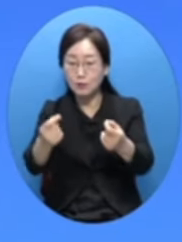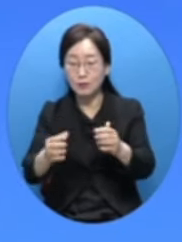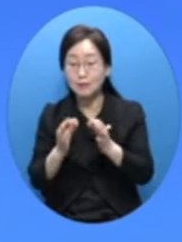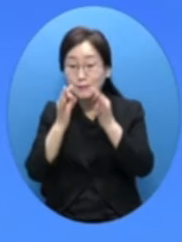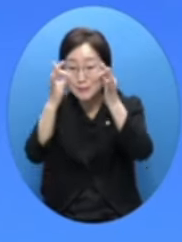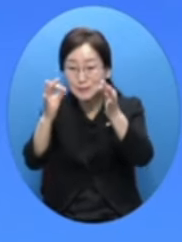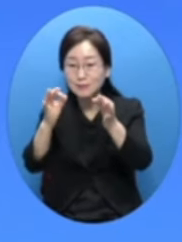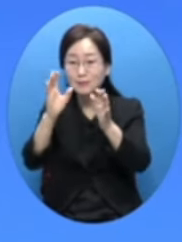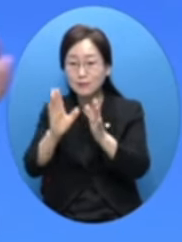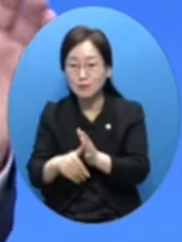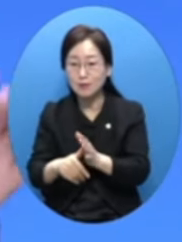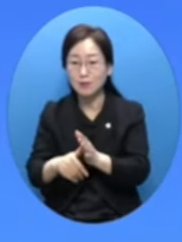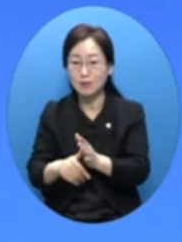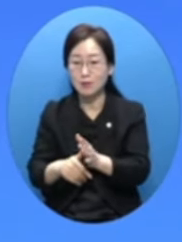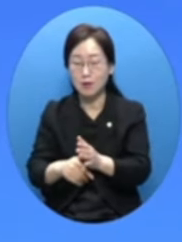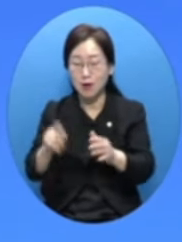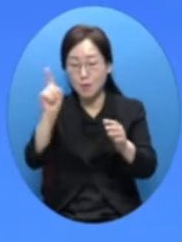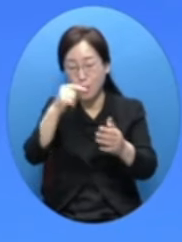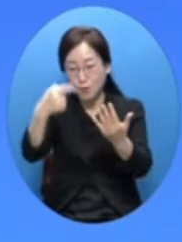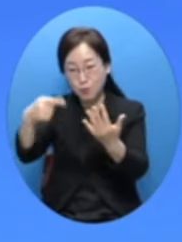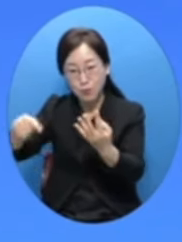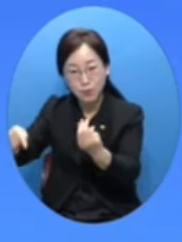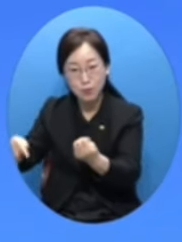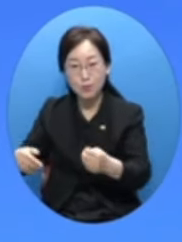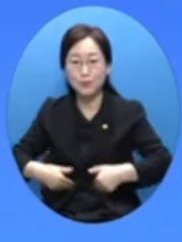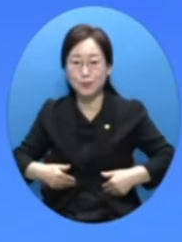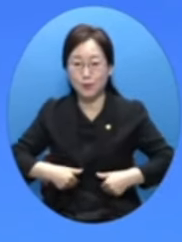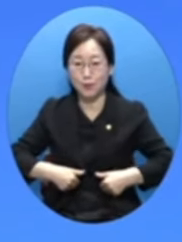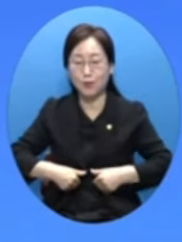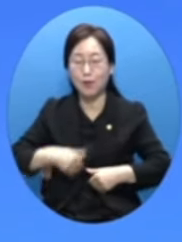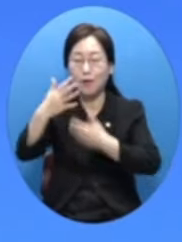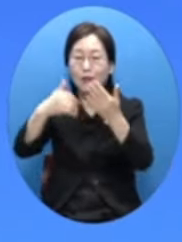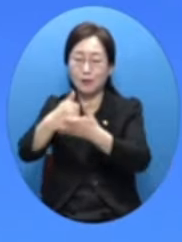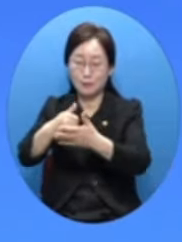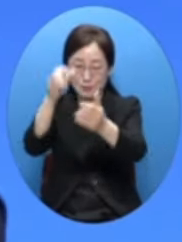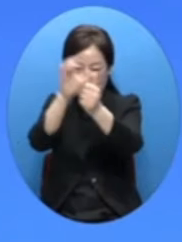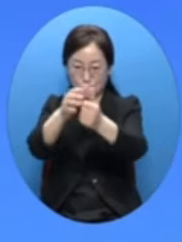때 모든 필요한 것을 다 채워주시는 것입니다. 이제